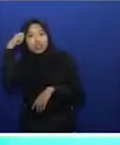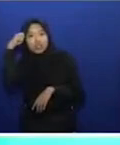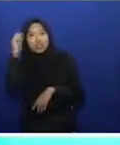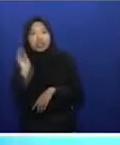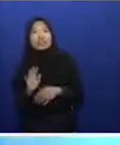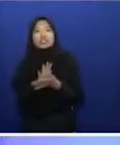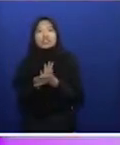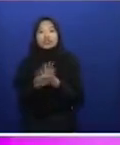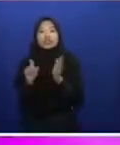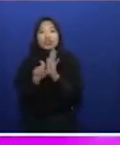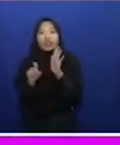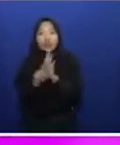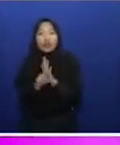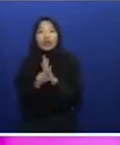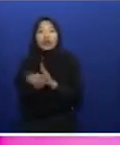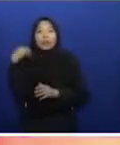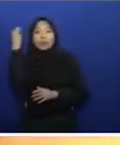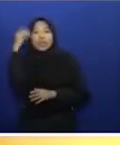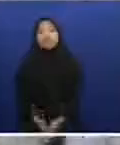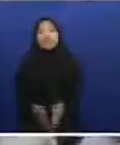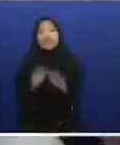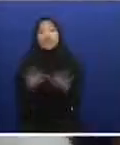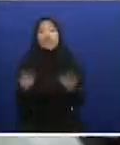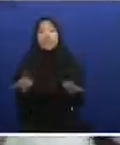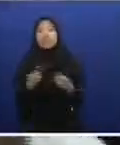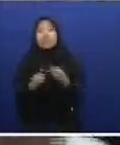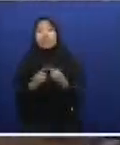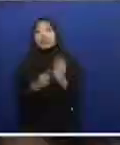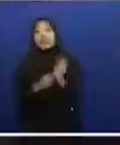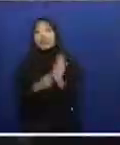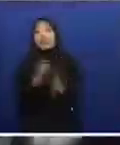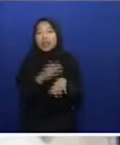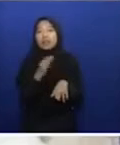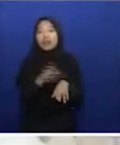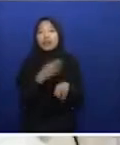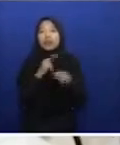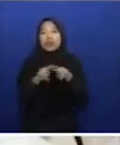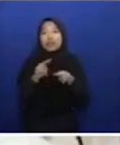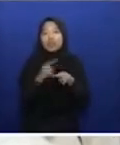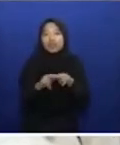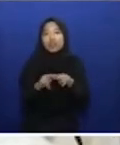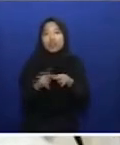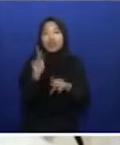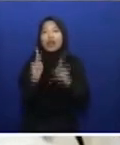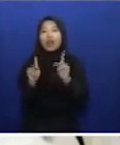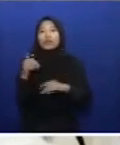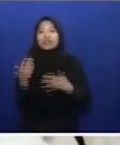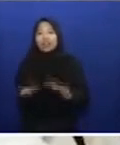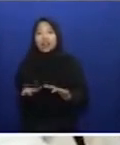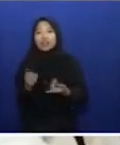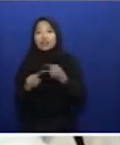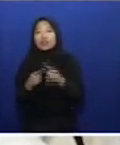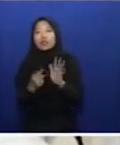pendapatan perusahaan, mana pendapatan keluarga. Saran saya, kalau kau mau jadi pengusaha, fokus menjadi